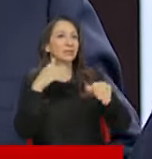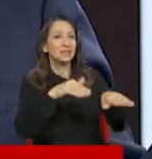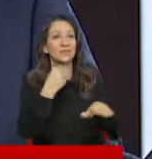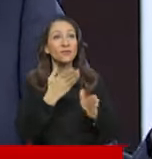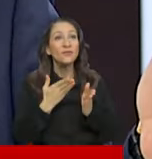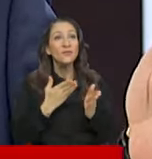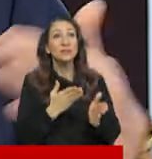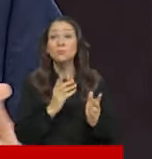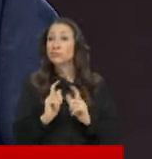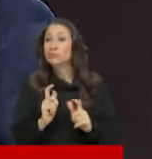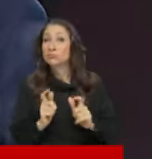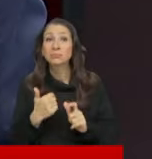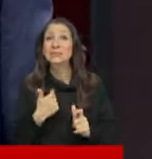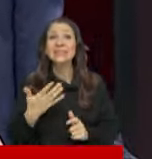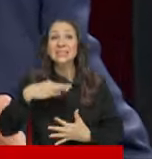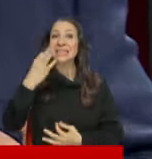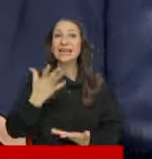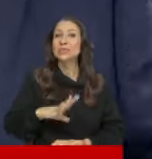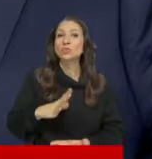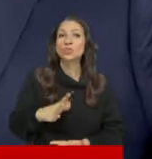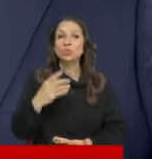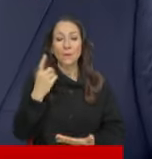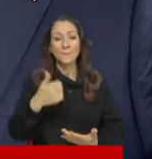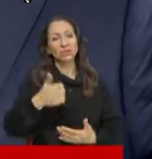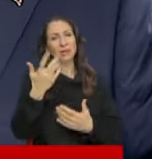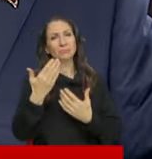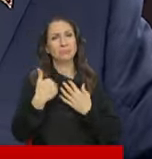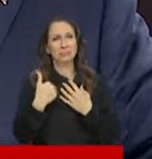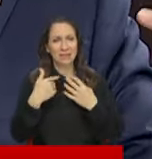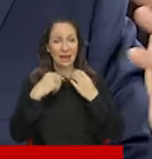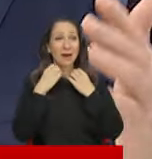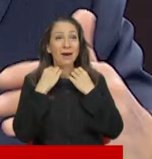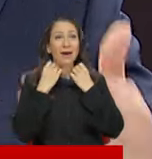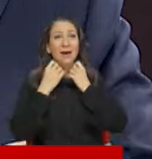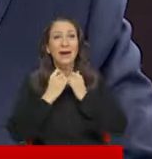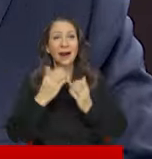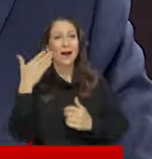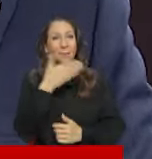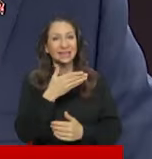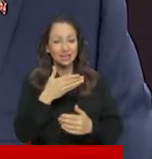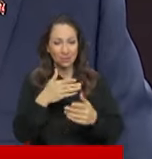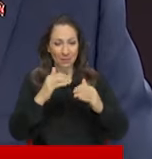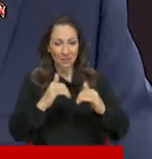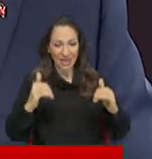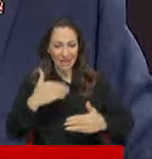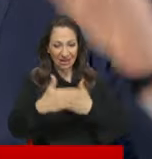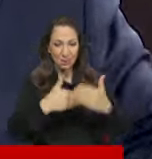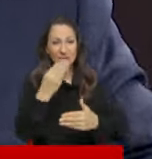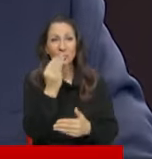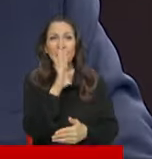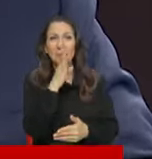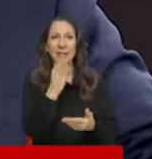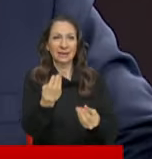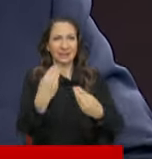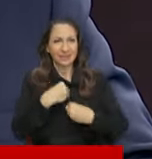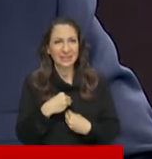fırıncılara istişare ettik bizden ne istiyorsunuz dedik dediler ki Başkanım bize Ramazan'daki pideleri vermek için sarmak için güzel bir kağıt